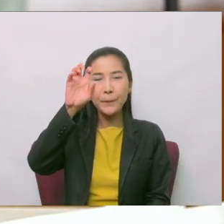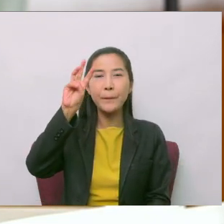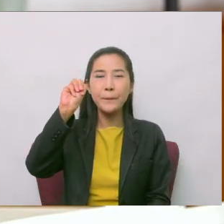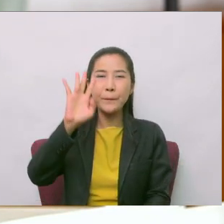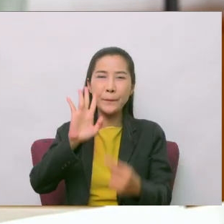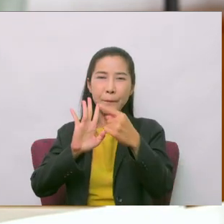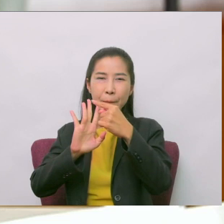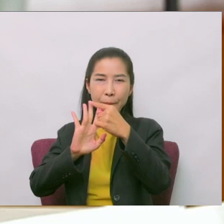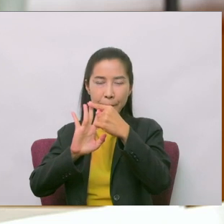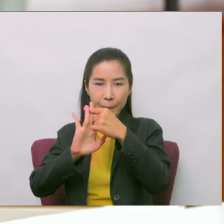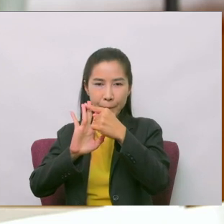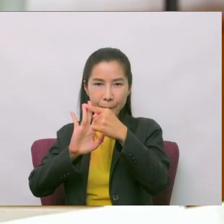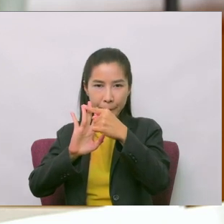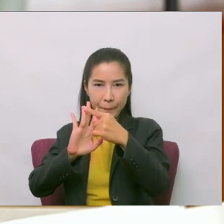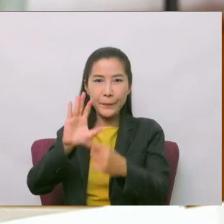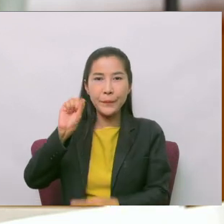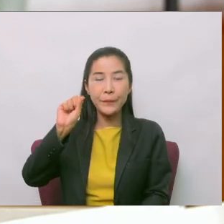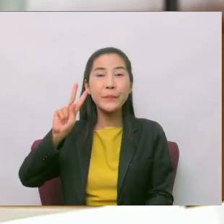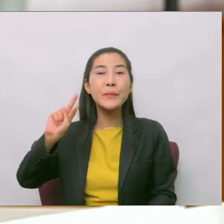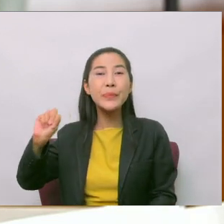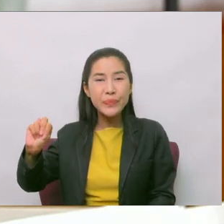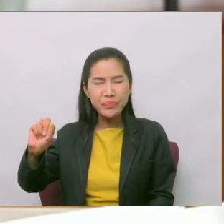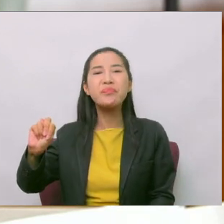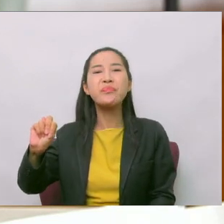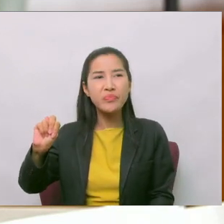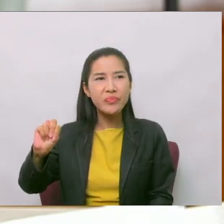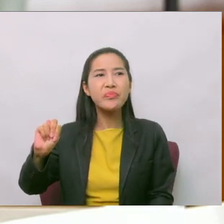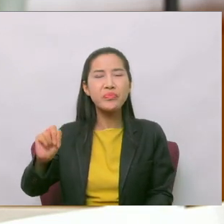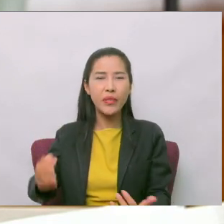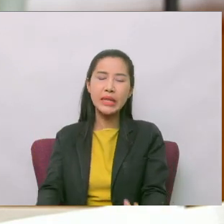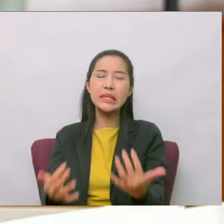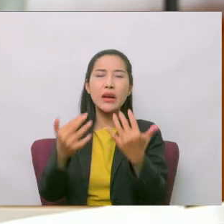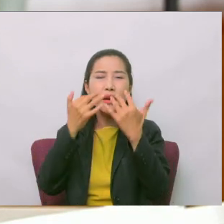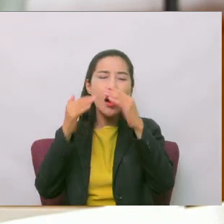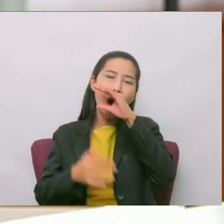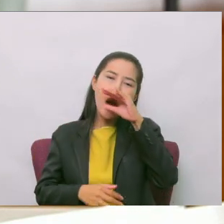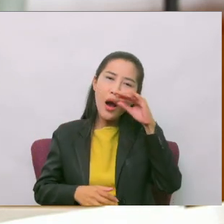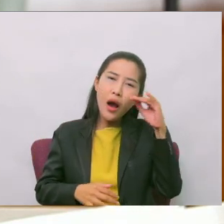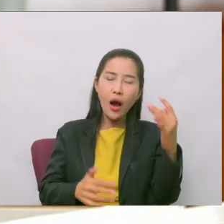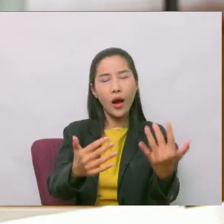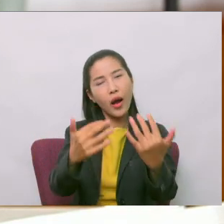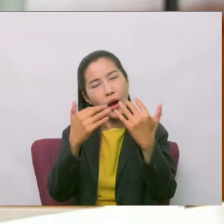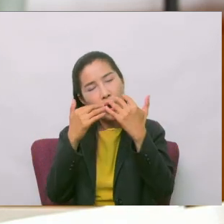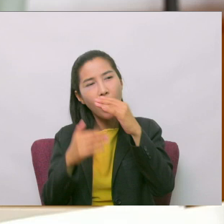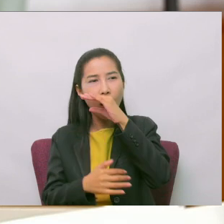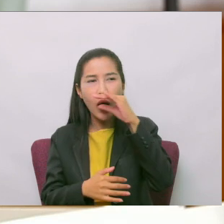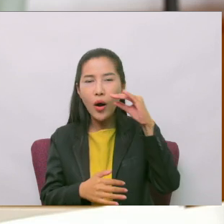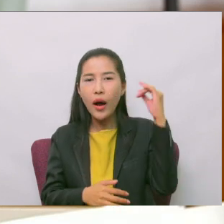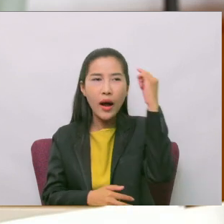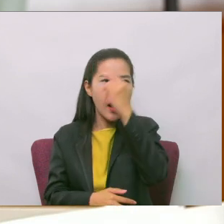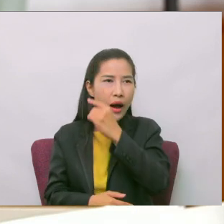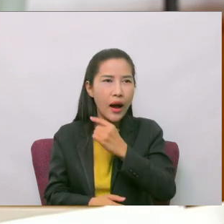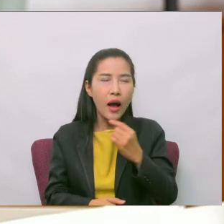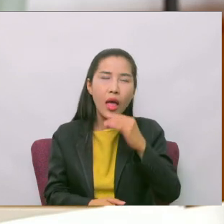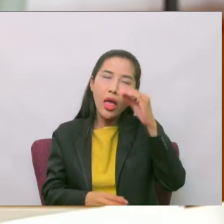คะนั่นก็คือพิมเสนกับการบูรก็จะไปใส่ในเครื่องหอมยาหอมเนาะนะคะถ้าเกิดว่าใครที่แบบโอ้หน้ามืดตาลาย